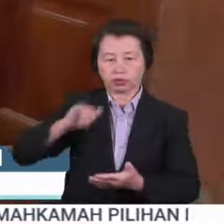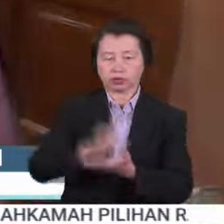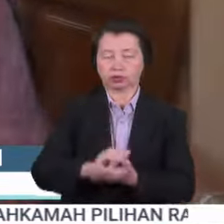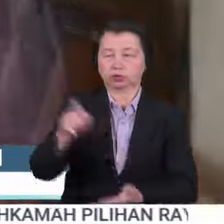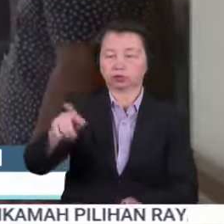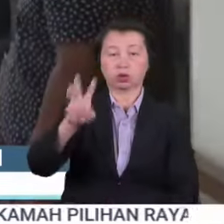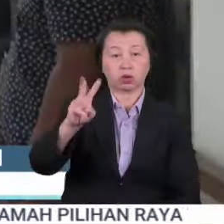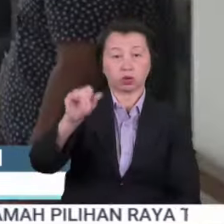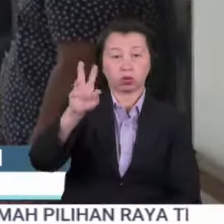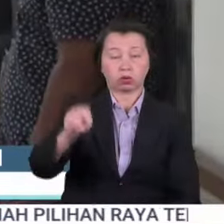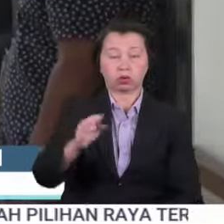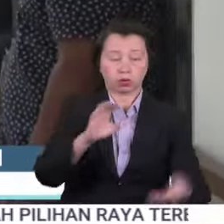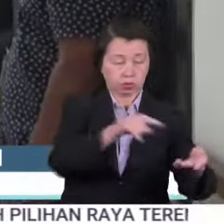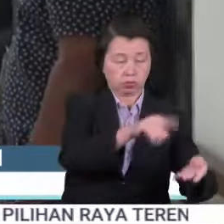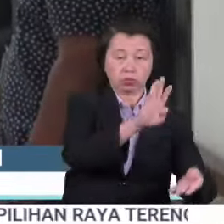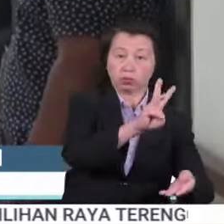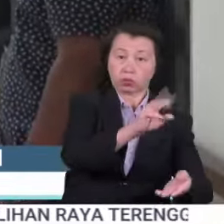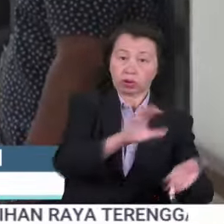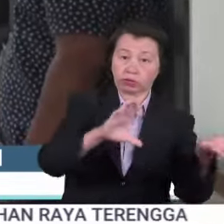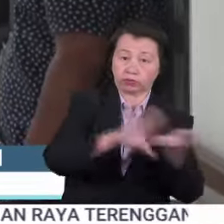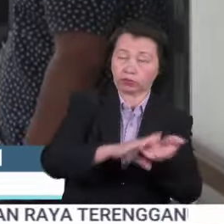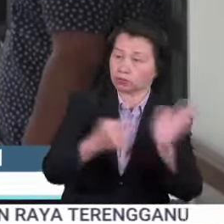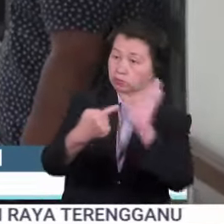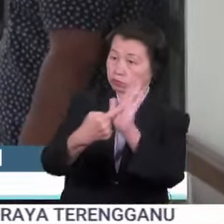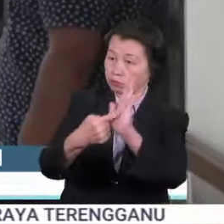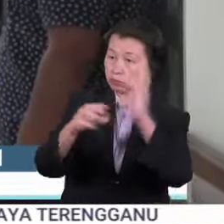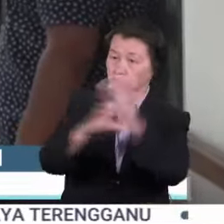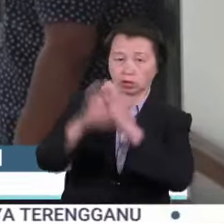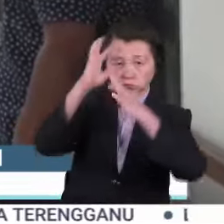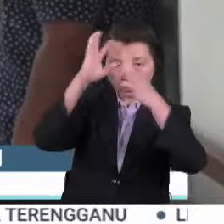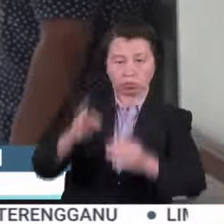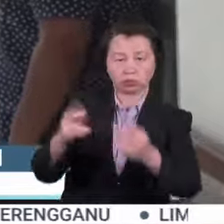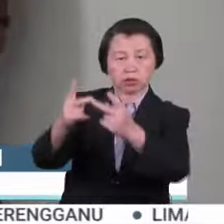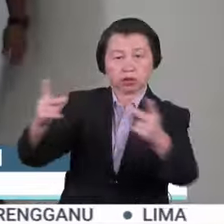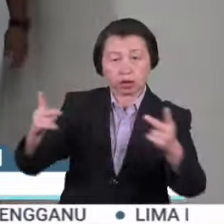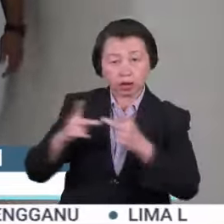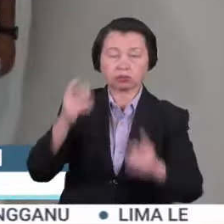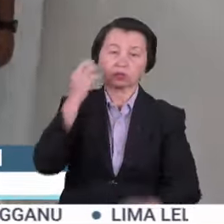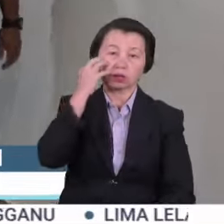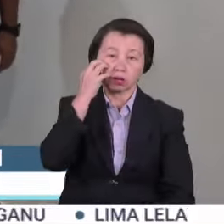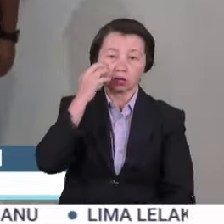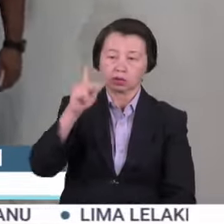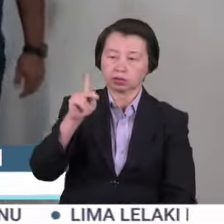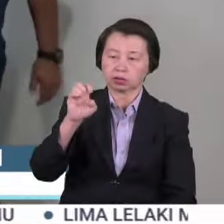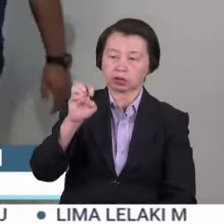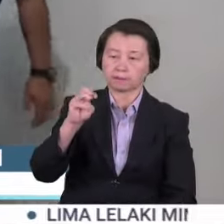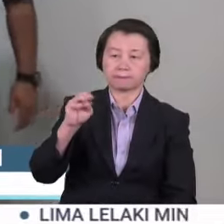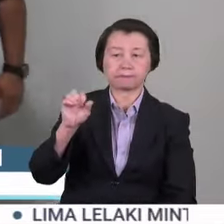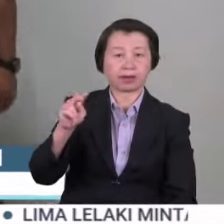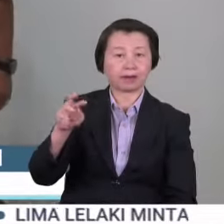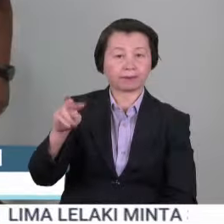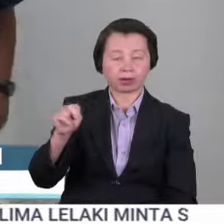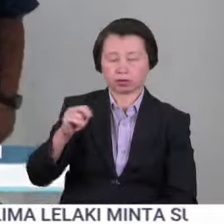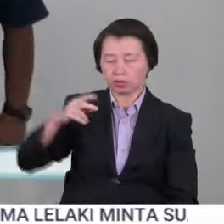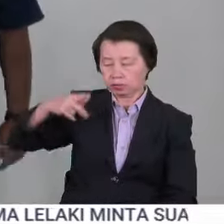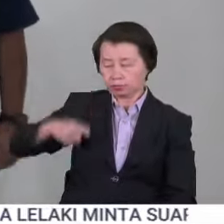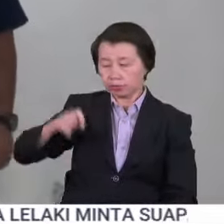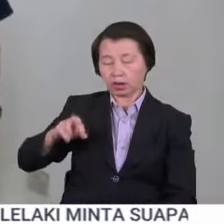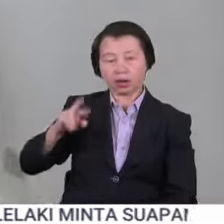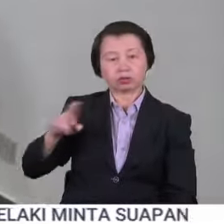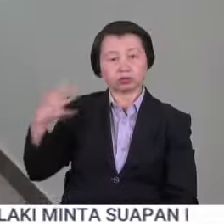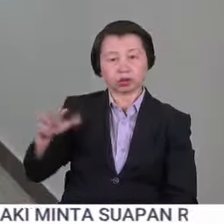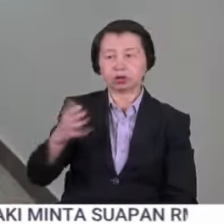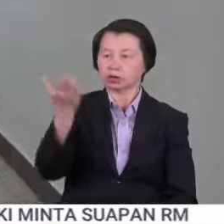Hisham memfailkan petisyen pilihan raya untuk mencabar keputusan bagi kawasan Parlimen Kemaman. Pada PRU15 lalu, Cik Alias